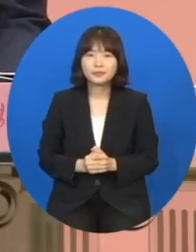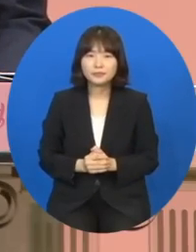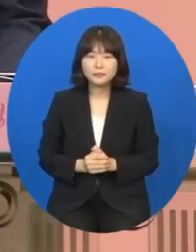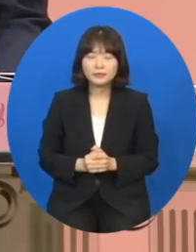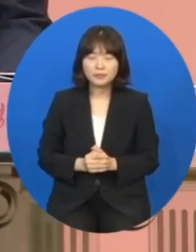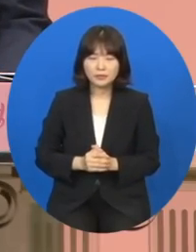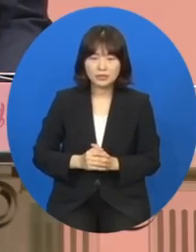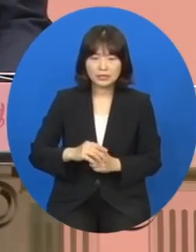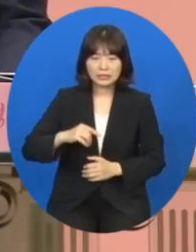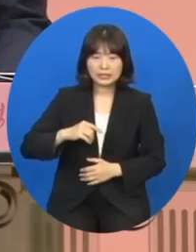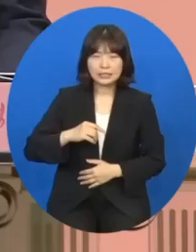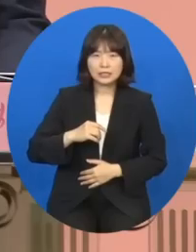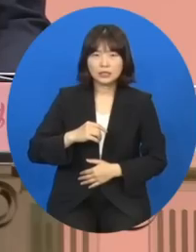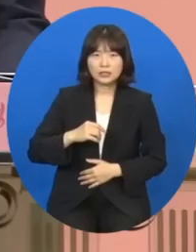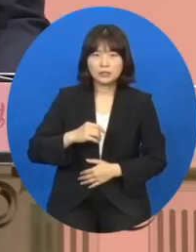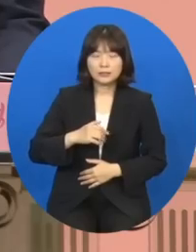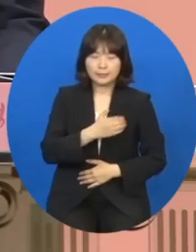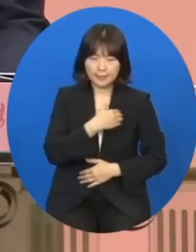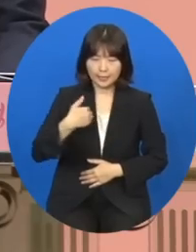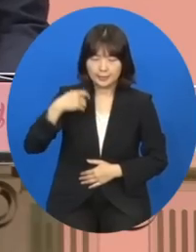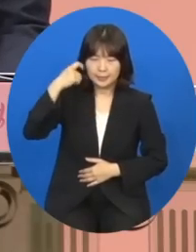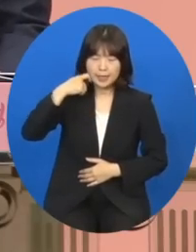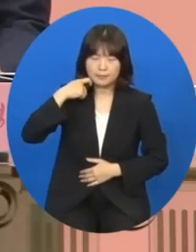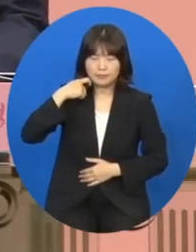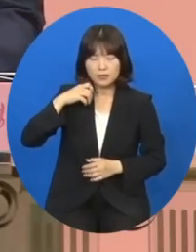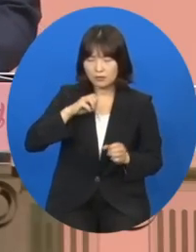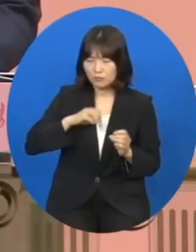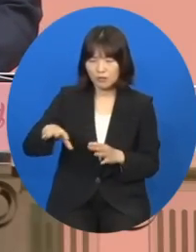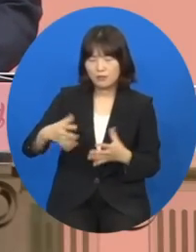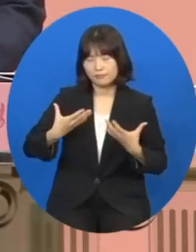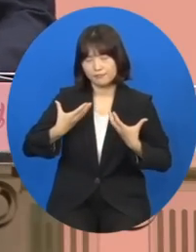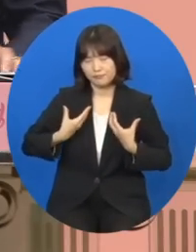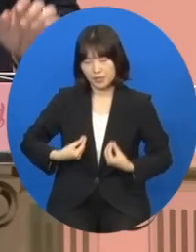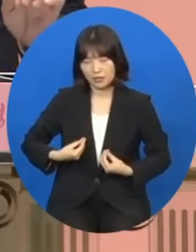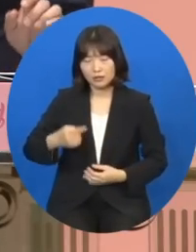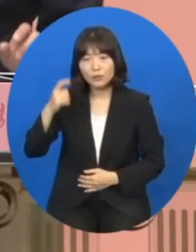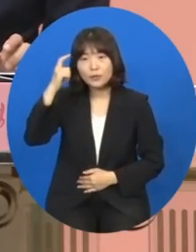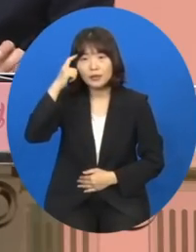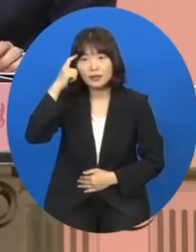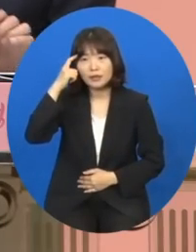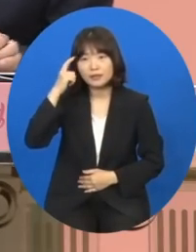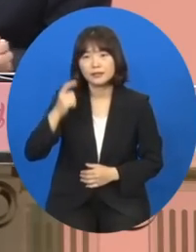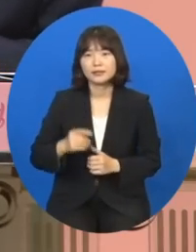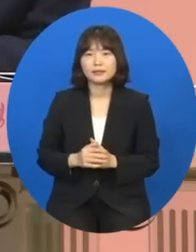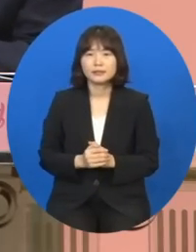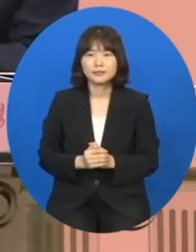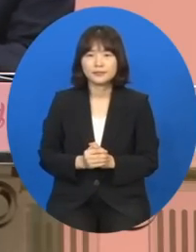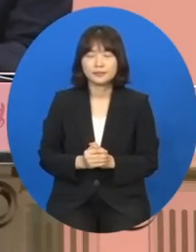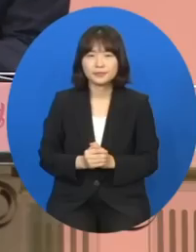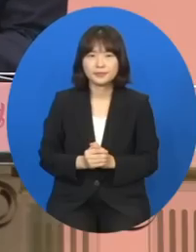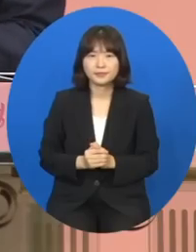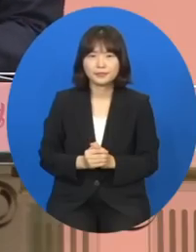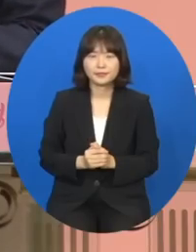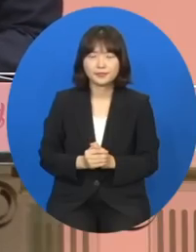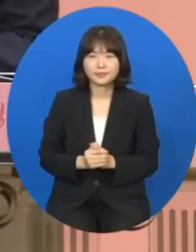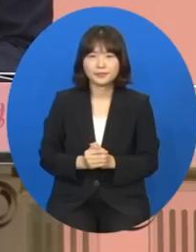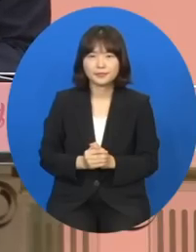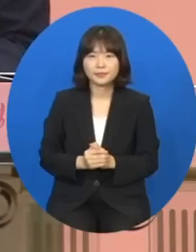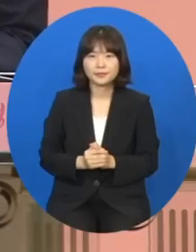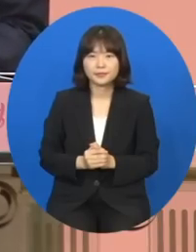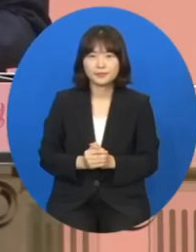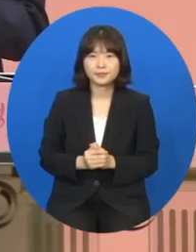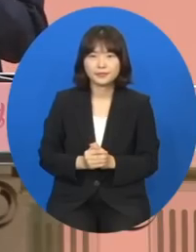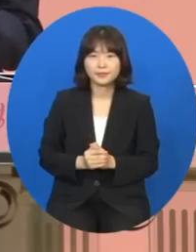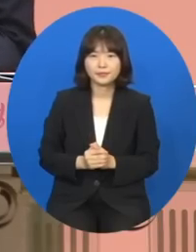고 자신감을 잃고 낙담했다 고 합니다 뭐 해 왜 그랬을까요 sofc 우즈 매트에서